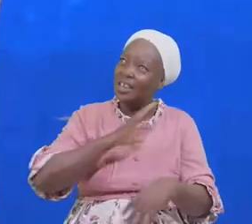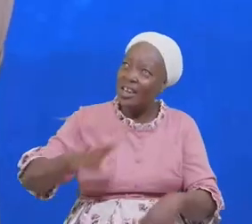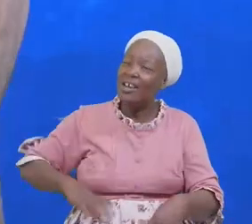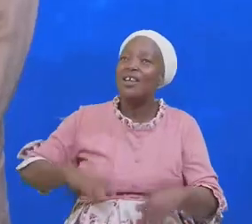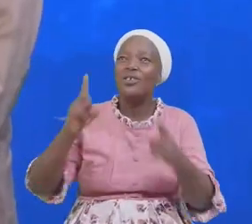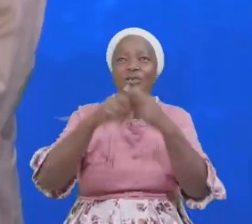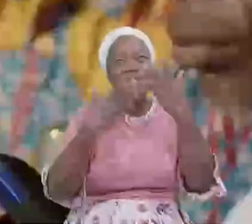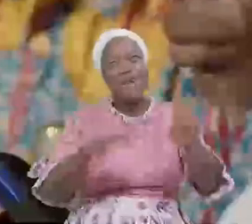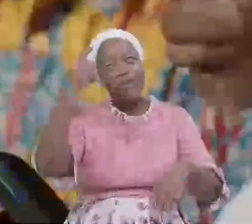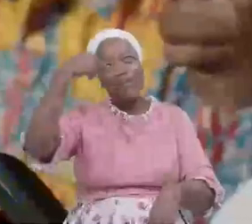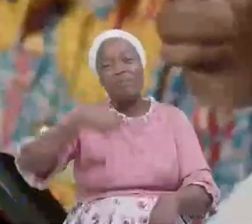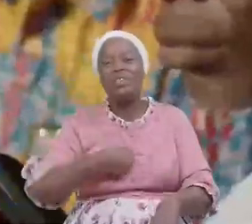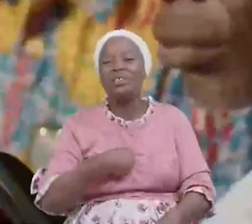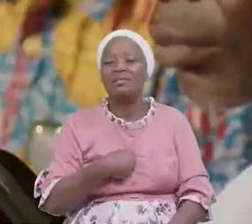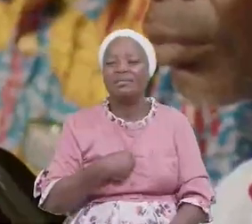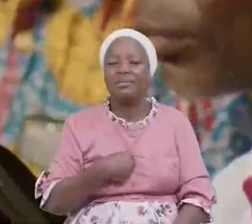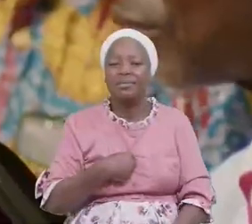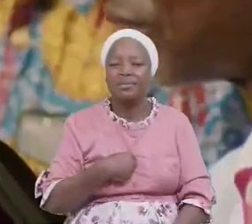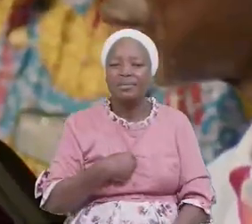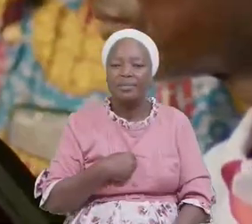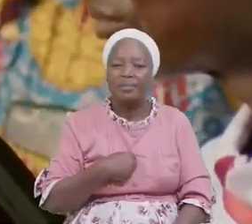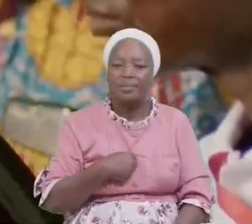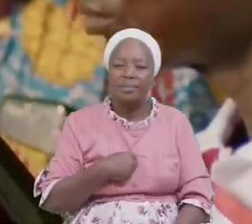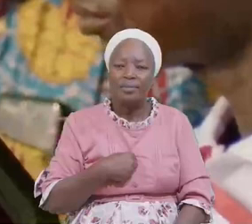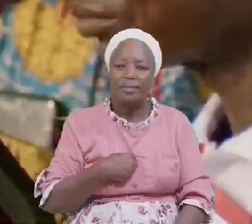Mais je te remercie parce que tu as envoyé Jésus mourir pour moi.